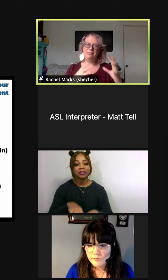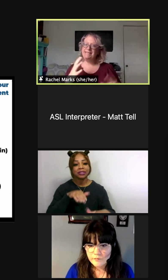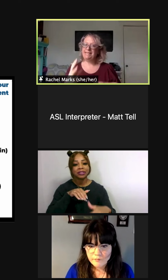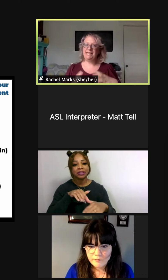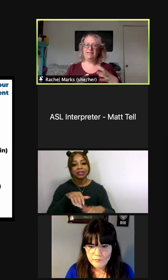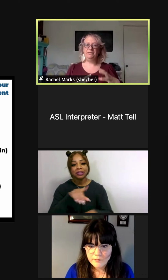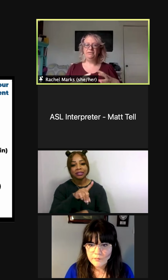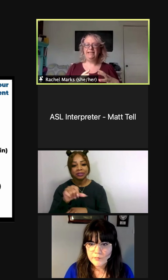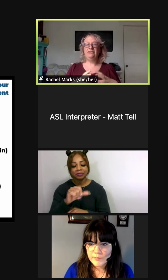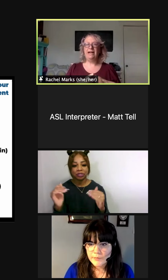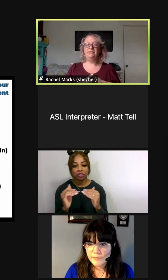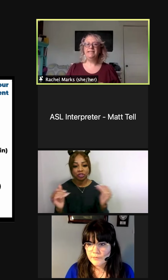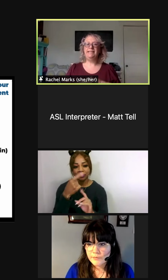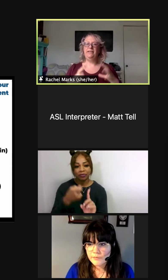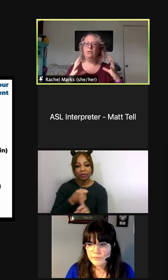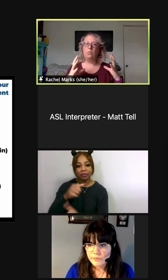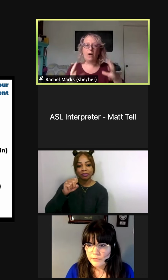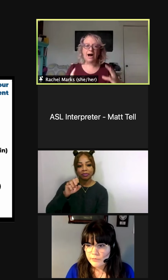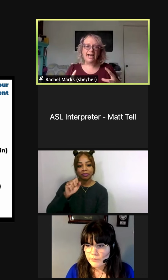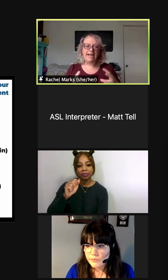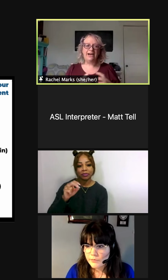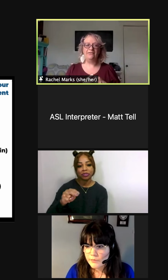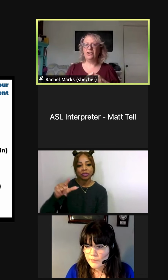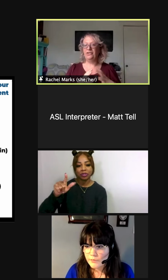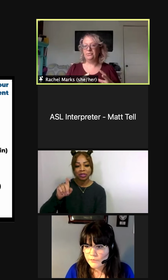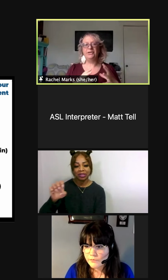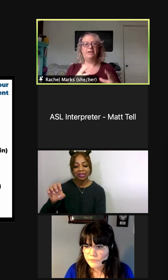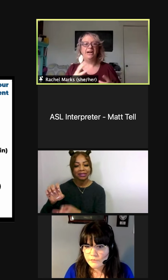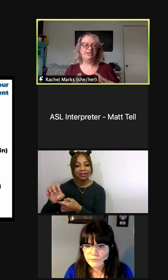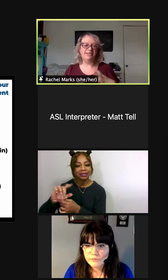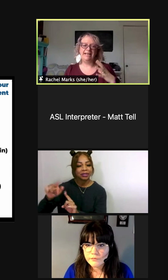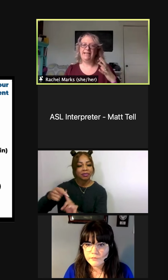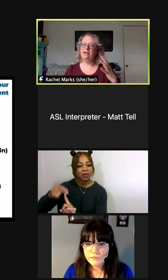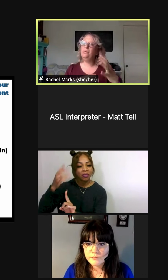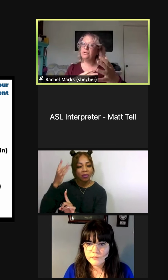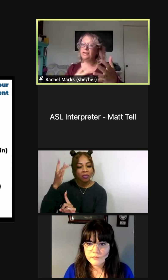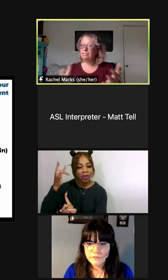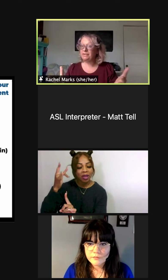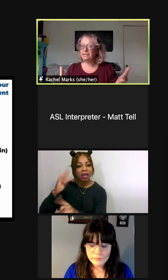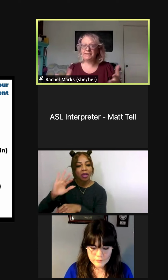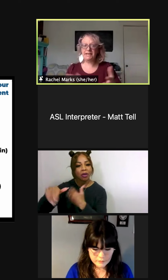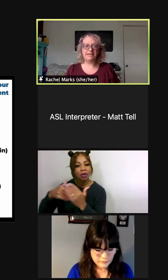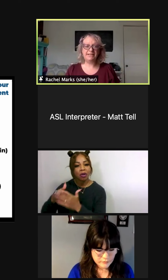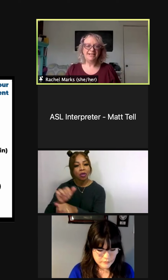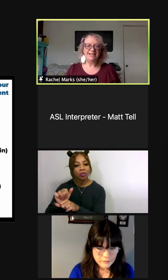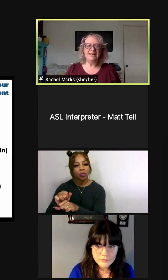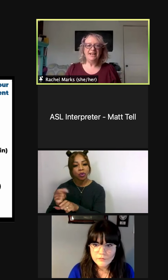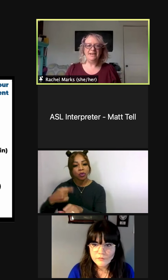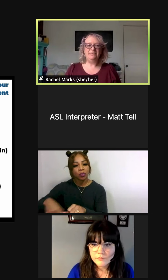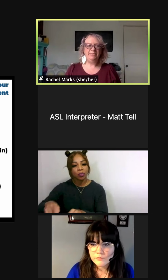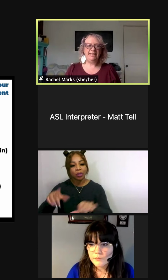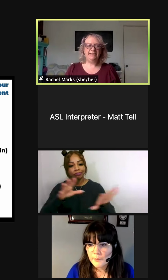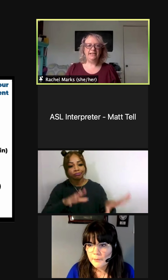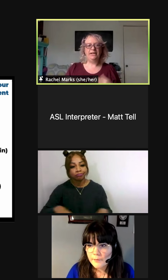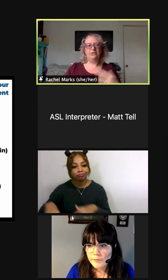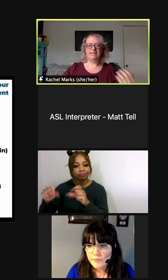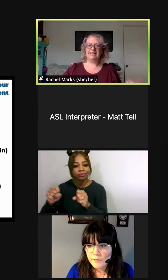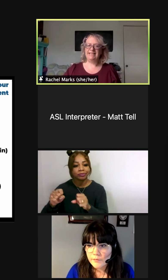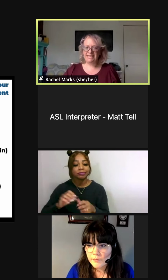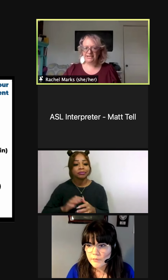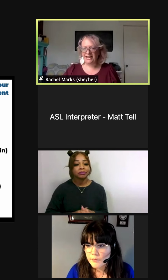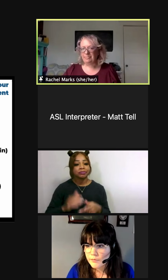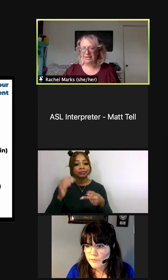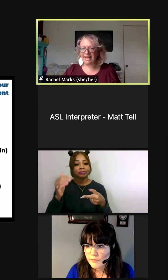justice pour les personnes handicapées et nous allons parler du pourquoi de notre travail.